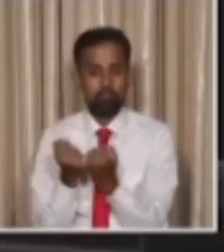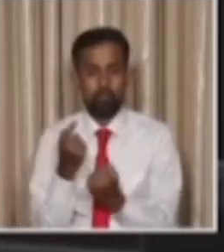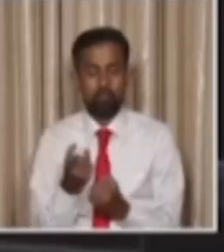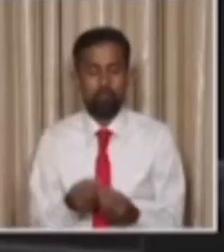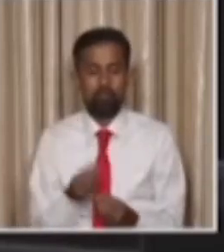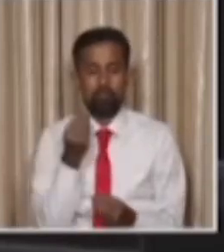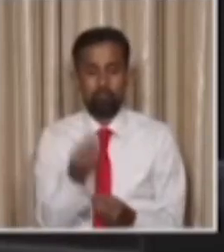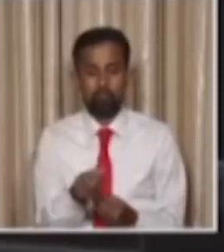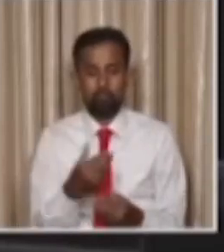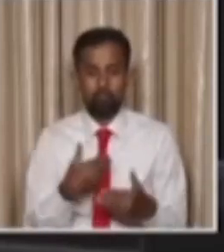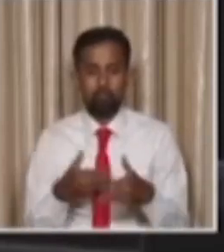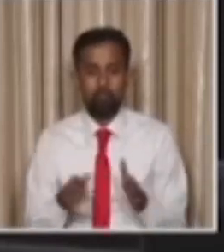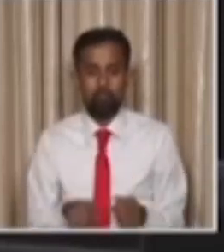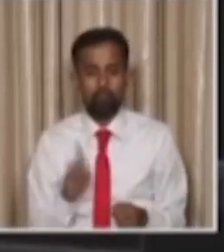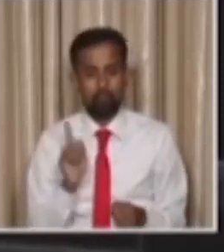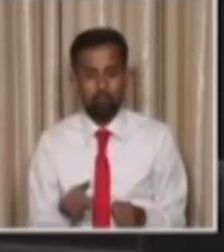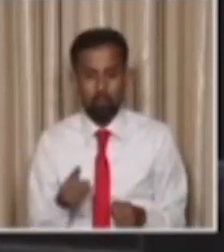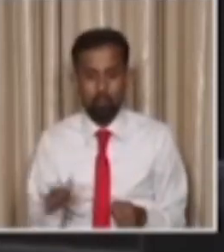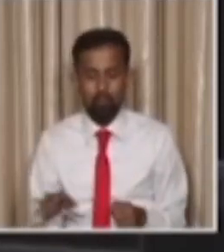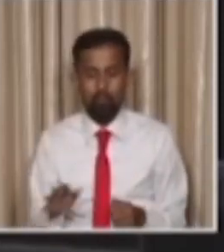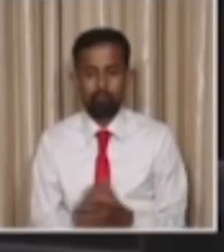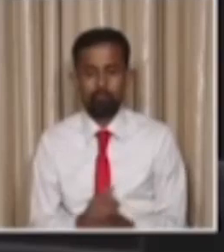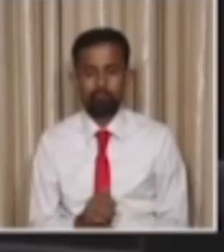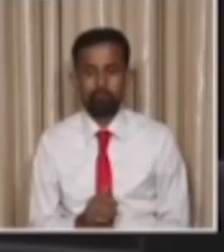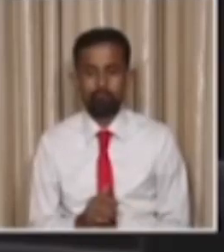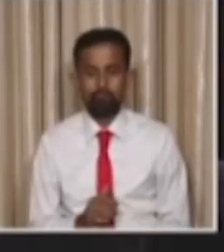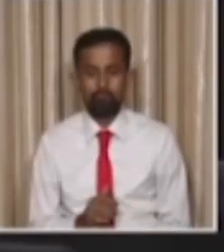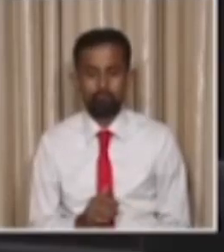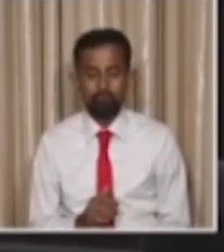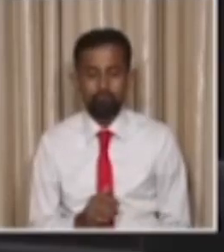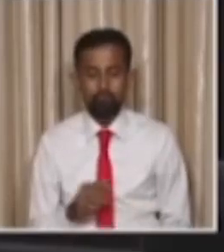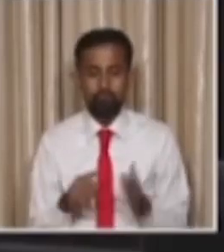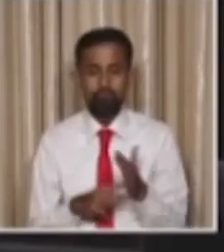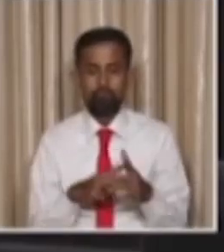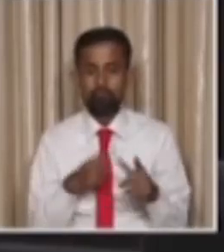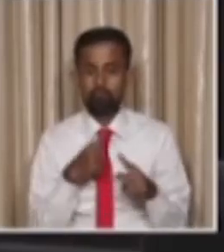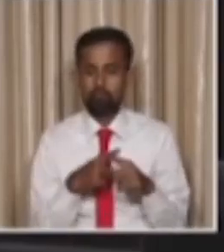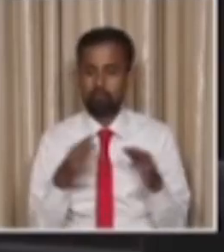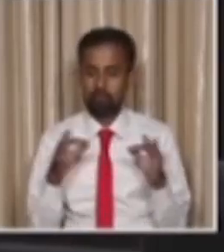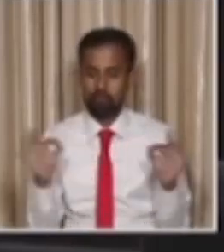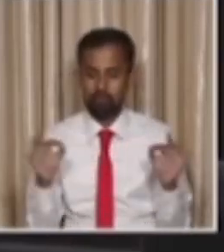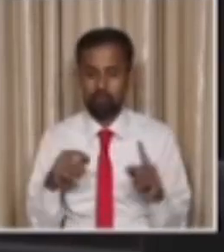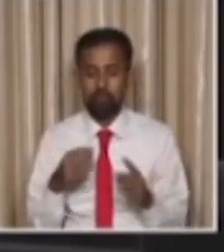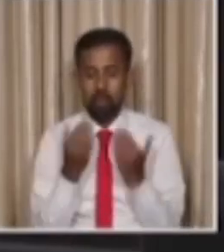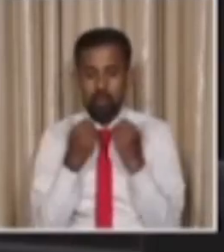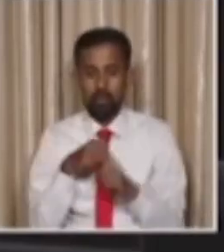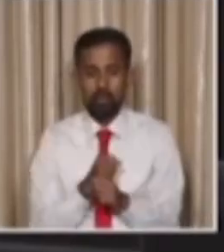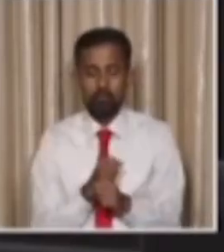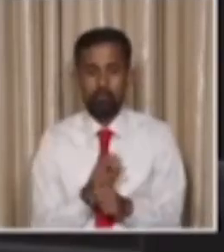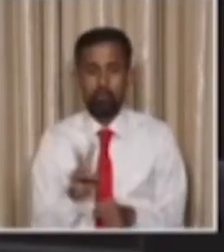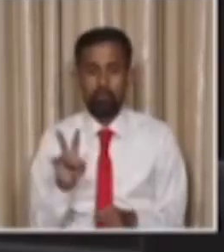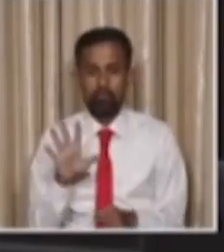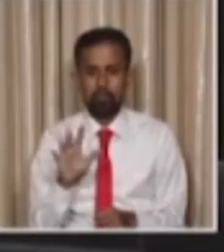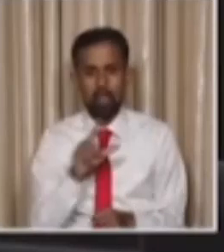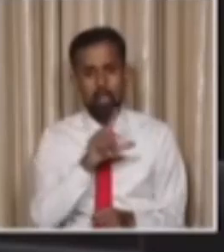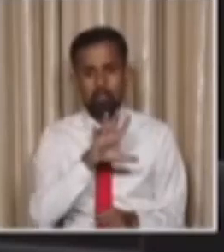ලබා දෙන්න කැබිනට් තීන්දුවක් අරගත්තා. එතනදී තීරුබදු සහන බඩිනගු කිලෝ එකට රුපියල් 25